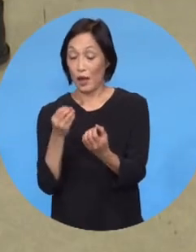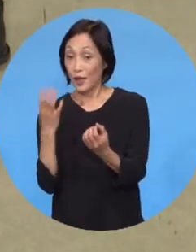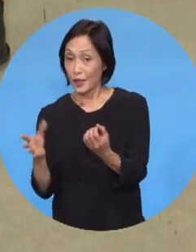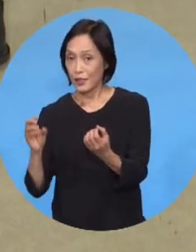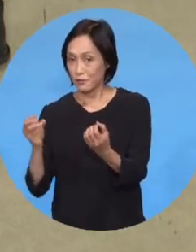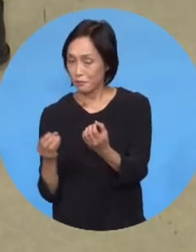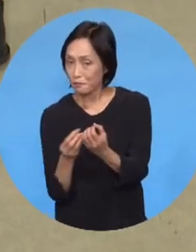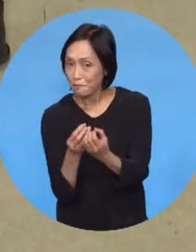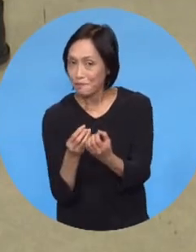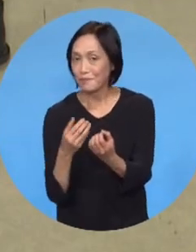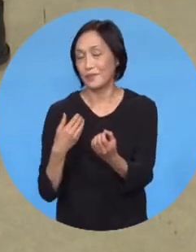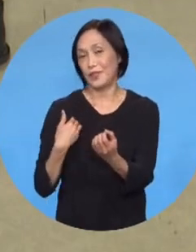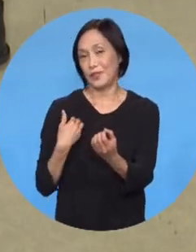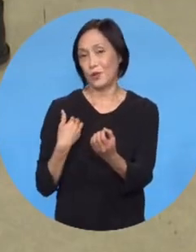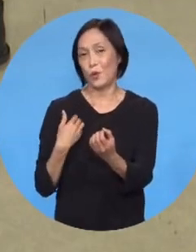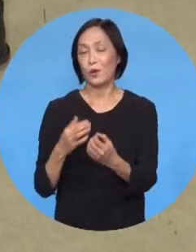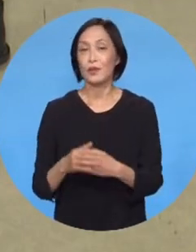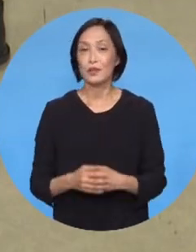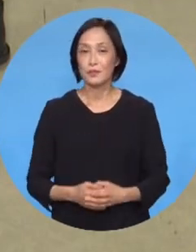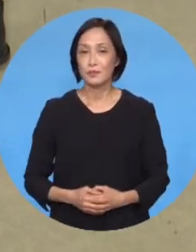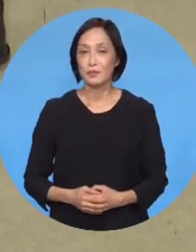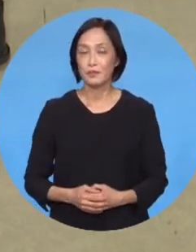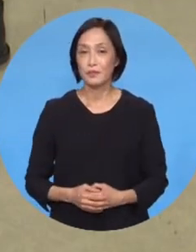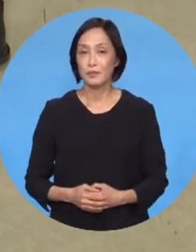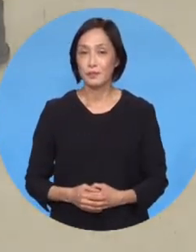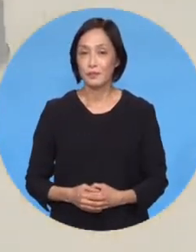の重要性などが紹介されました。